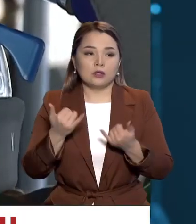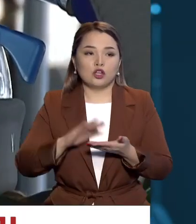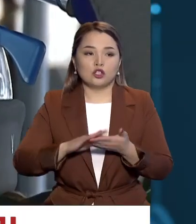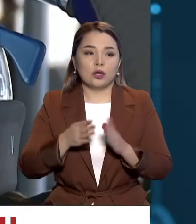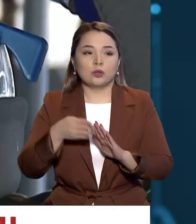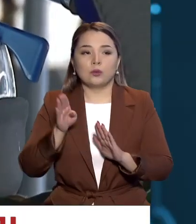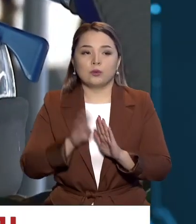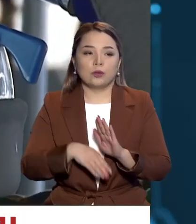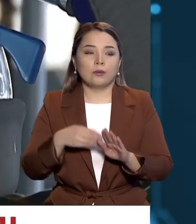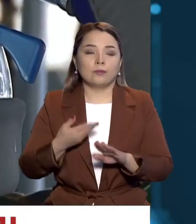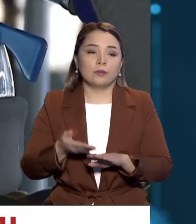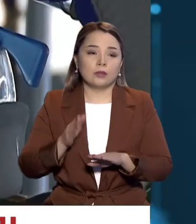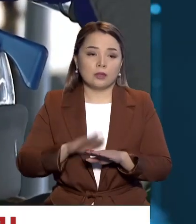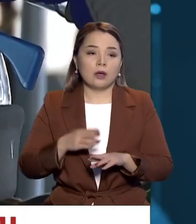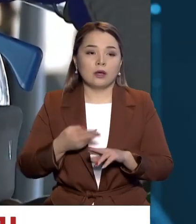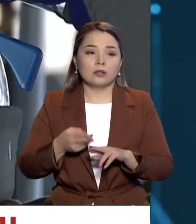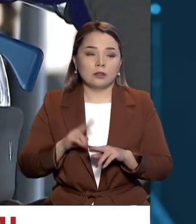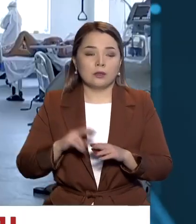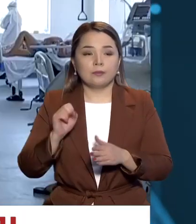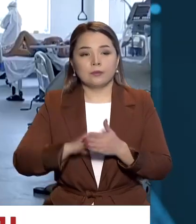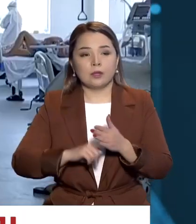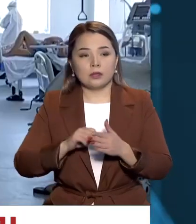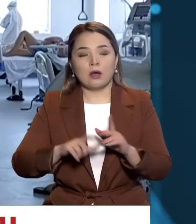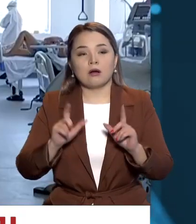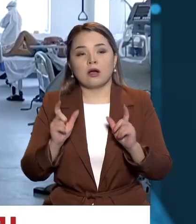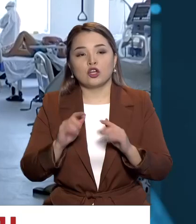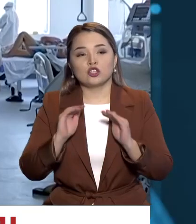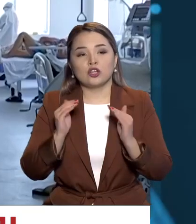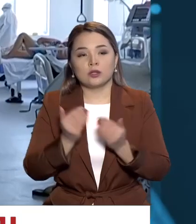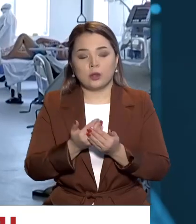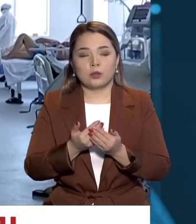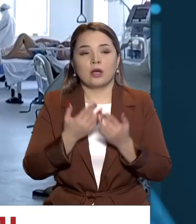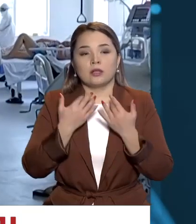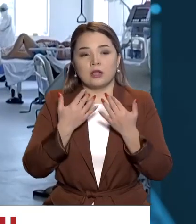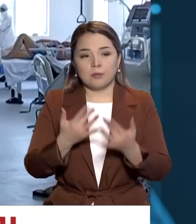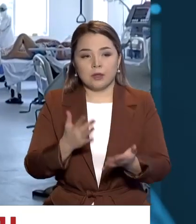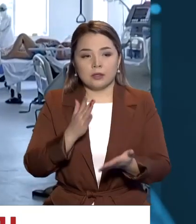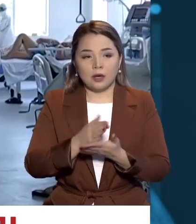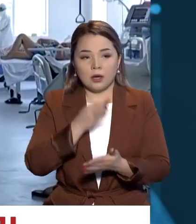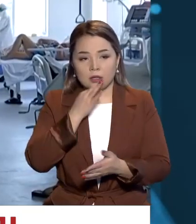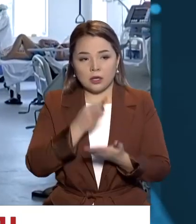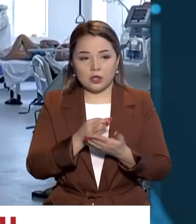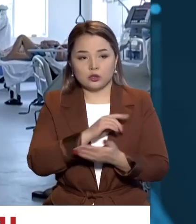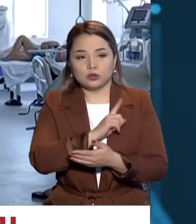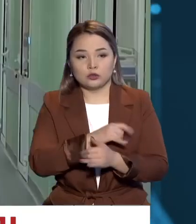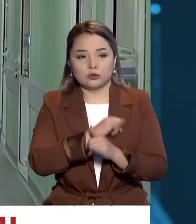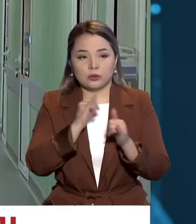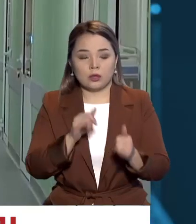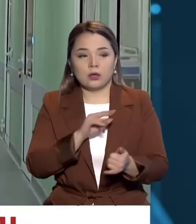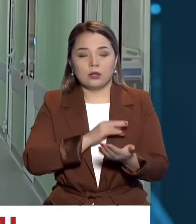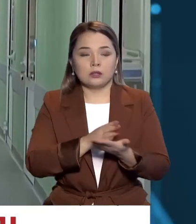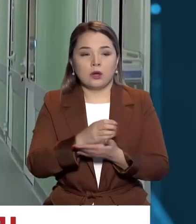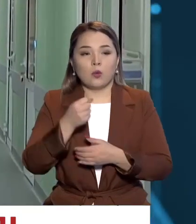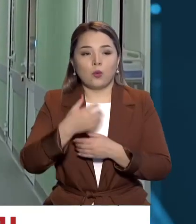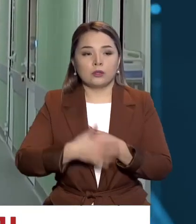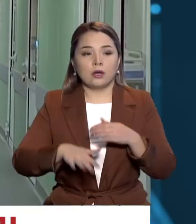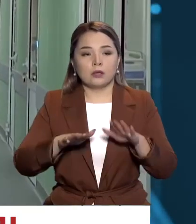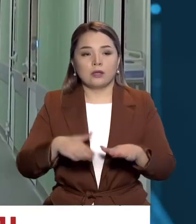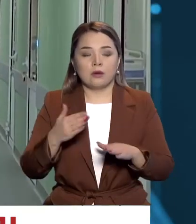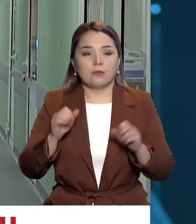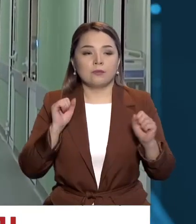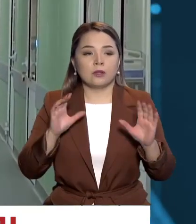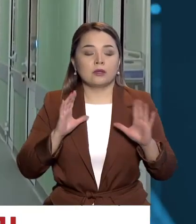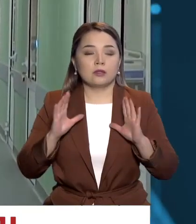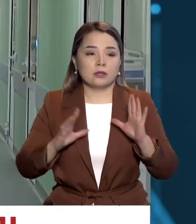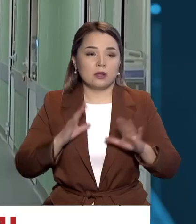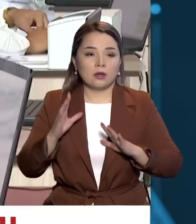Жағдайдың ушығына байланысты аймақта карантиндік шектеу талаптары да күшейтілді. Халыққа қызмет көрсету орталықтары мен фитнес-клубтарға